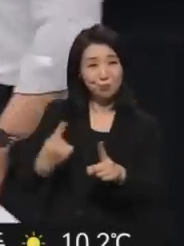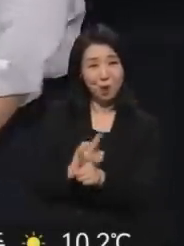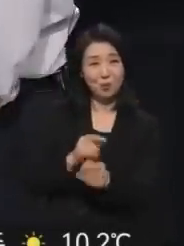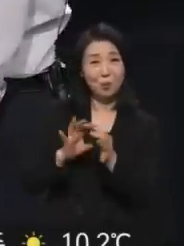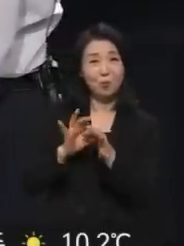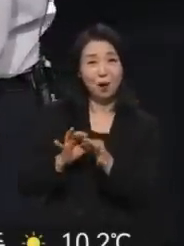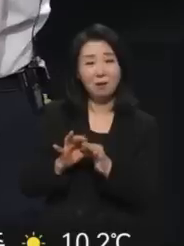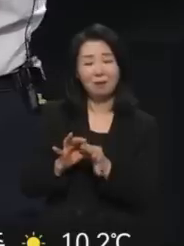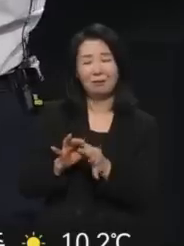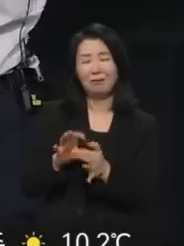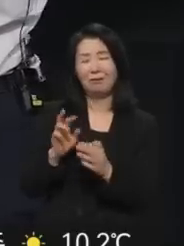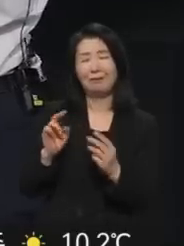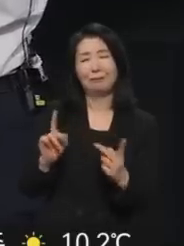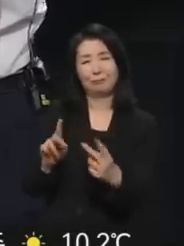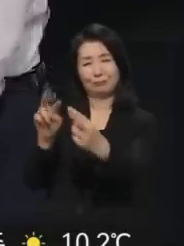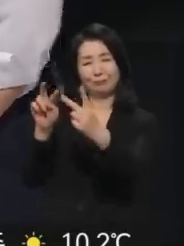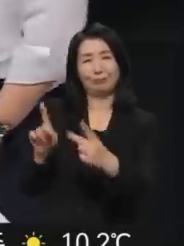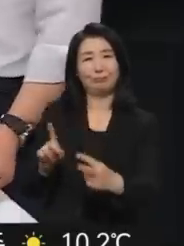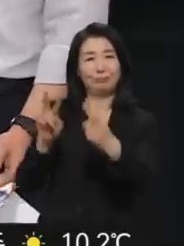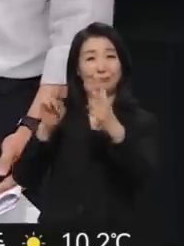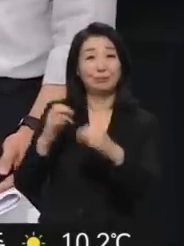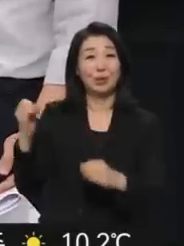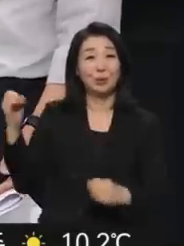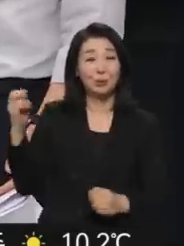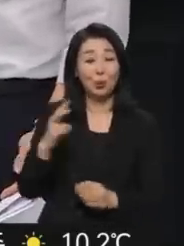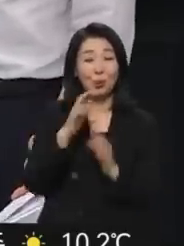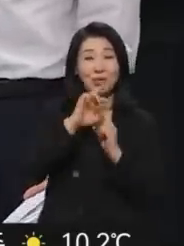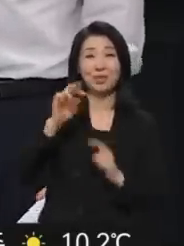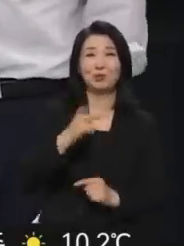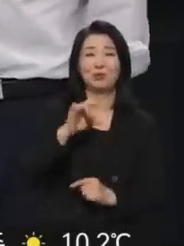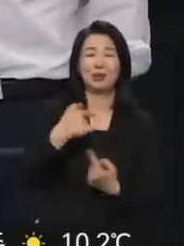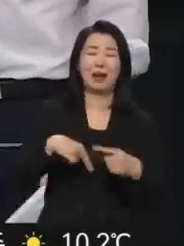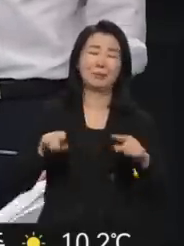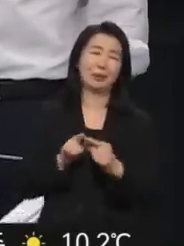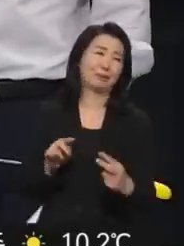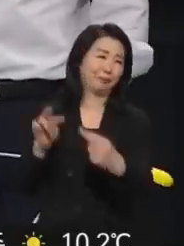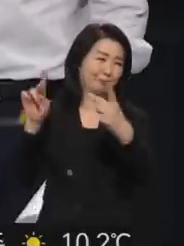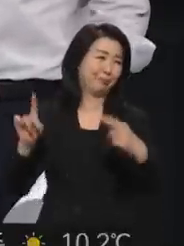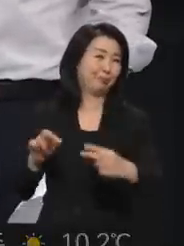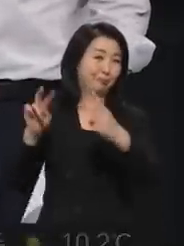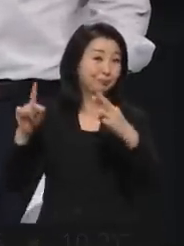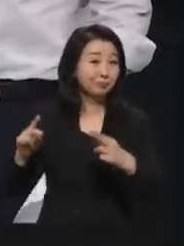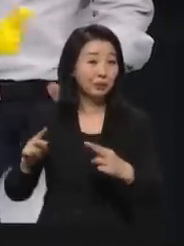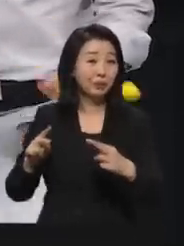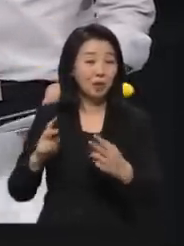이 친윤계와 이 비윤계 플러스 친 이준석계가 맞붙는 양상입니다.